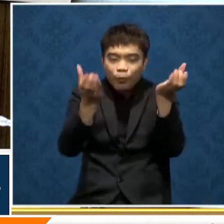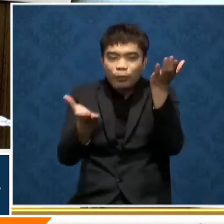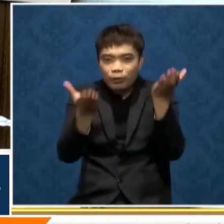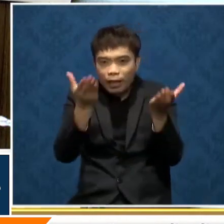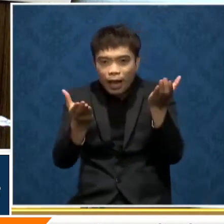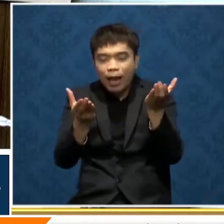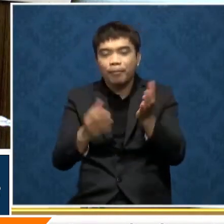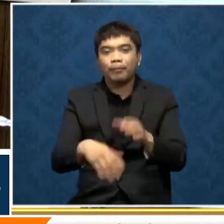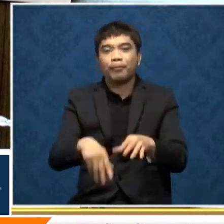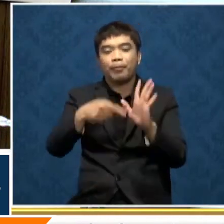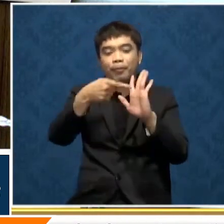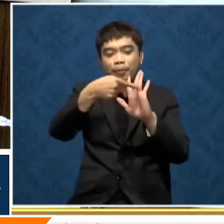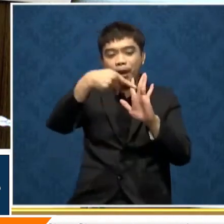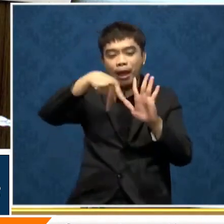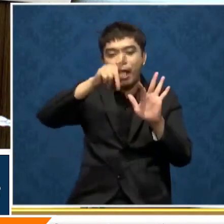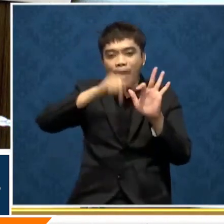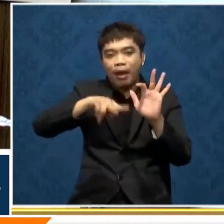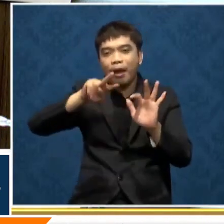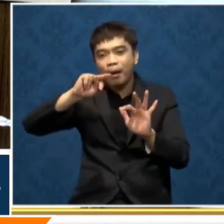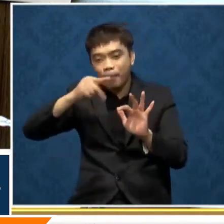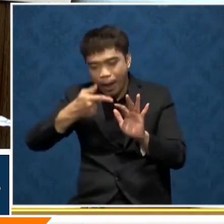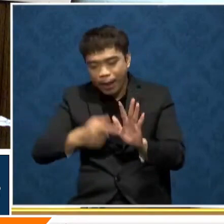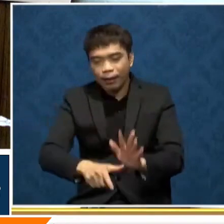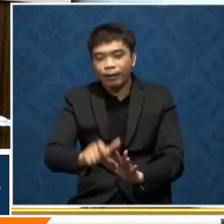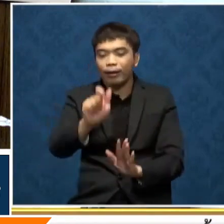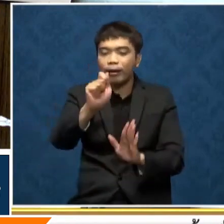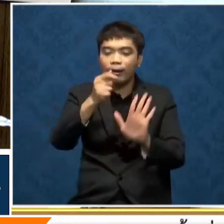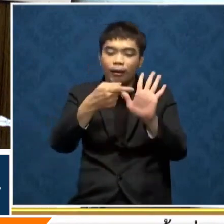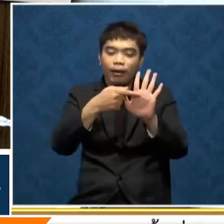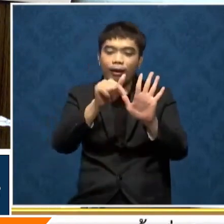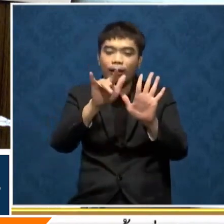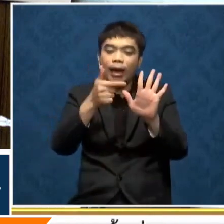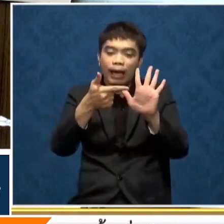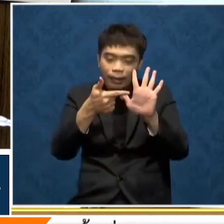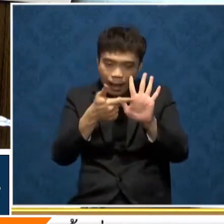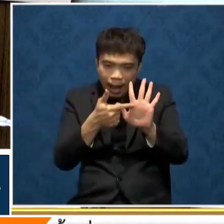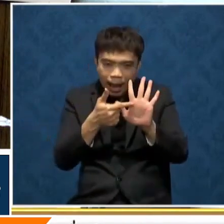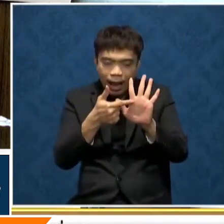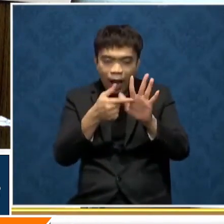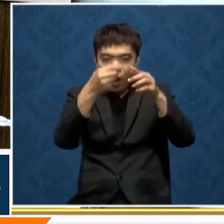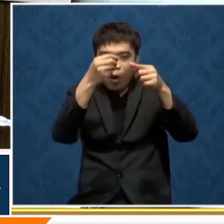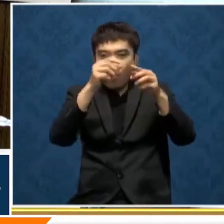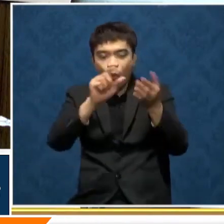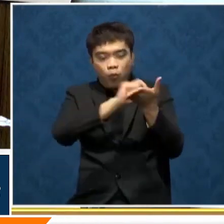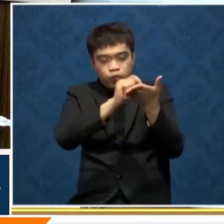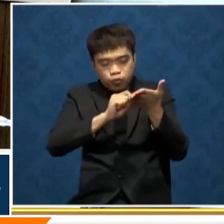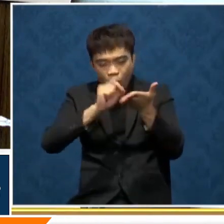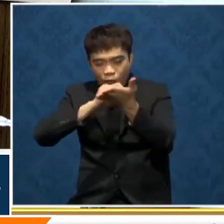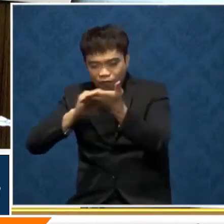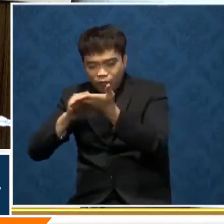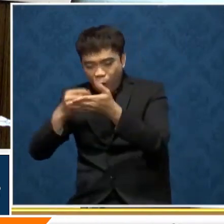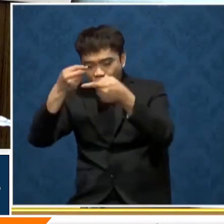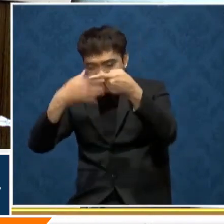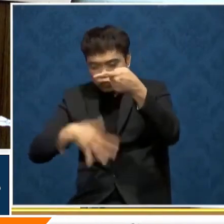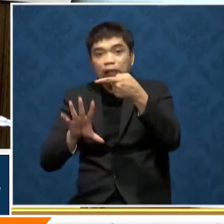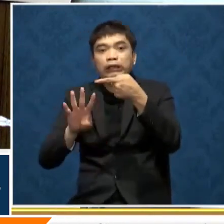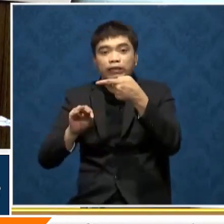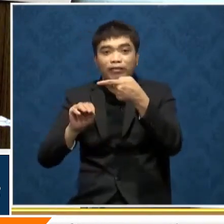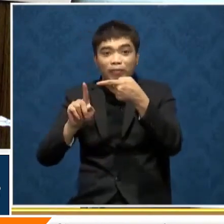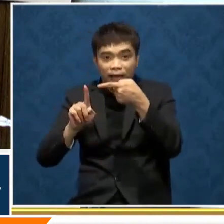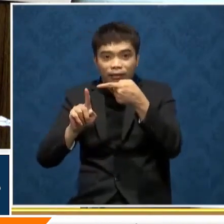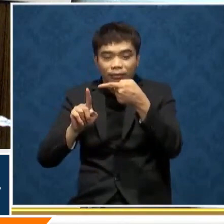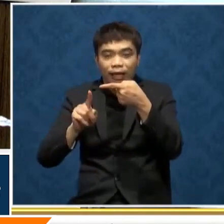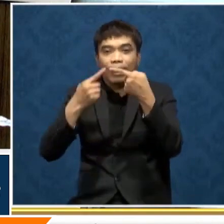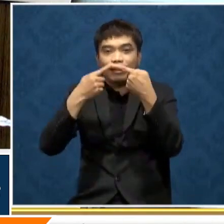แผนที่จะทำร่างกฎหมายเพื่อปฏิรูปกระบวนการยุติธรรมถึง 41ร่างแต่เอาเข้าจริงๆการ